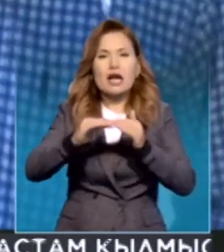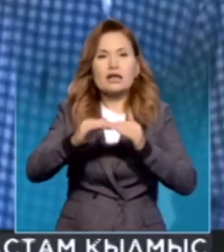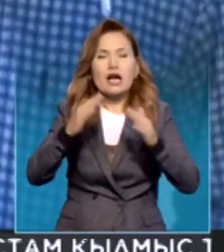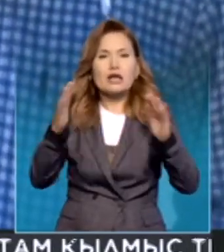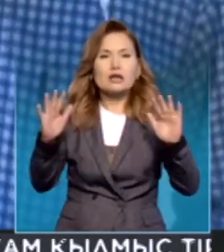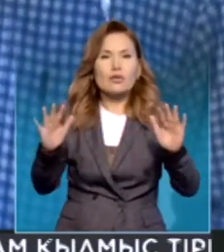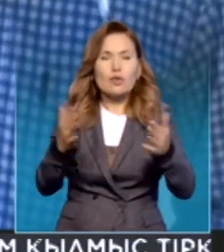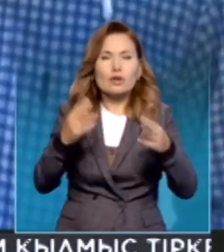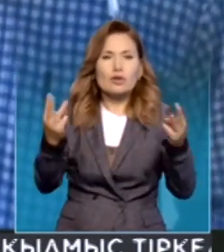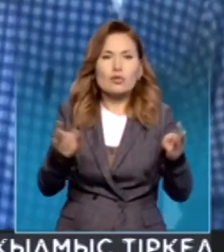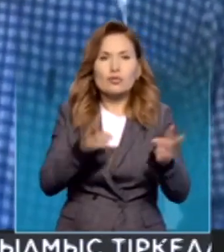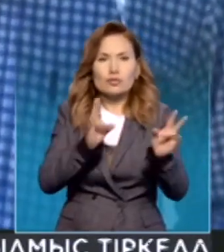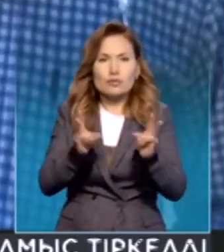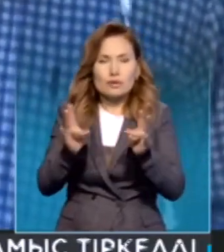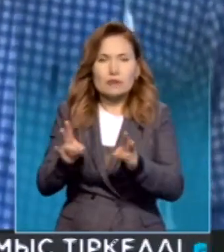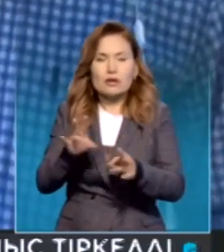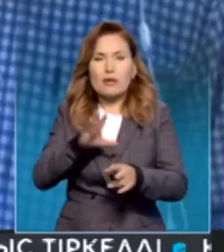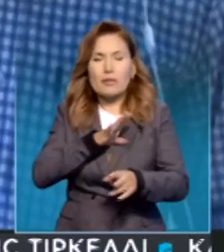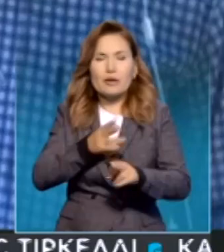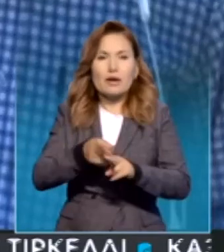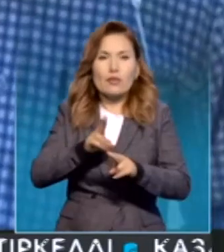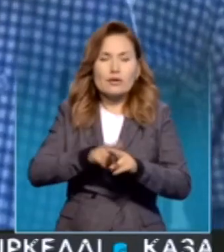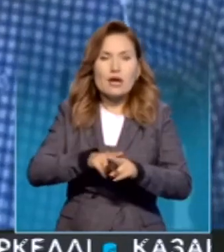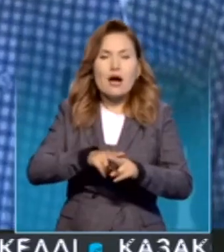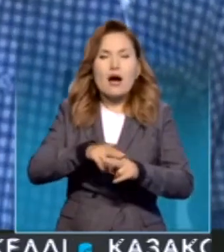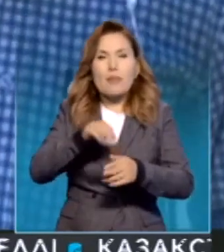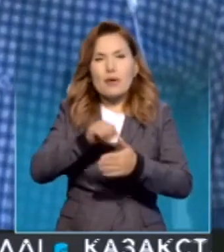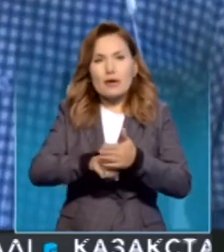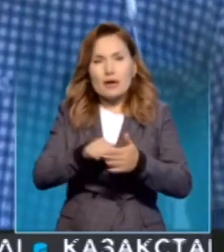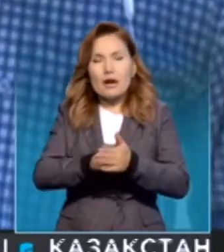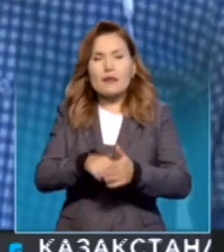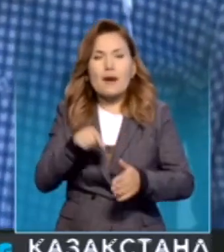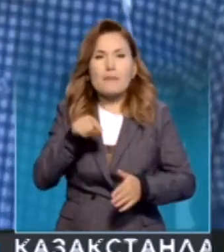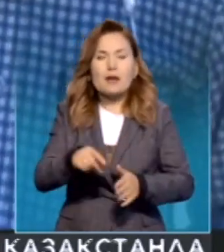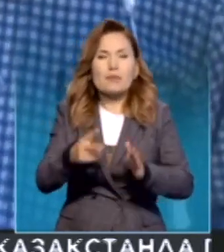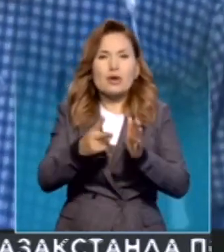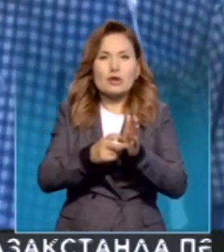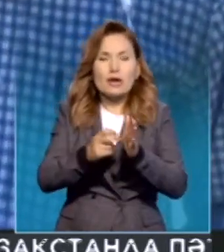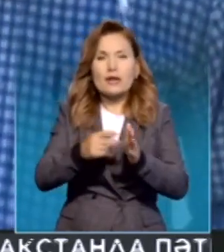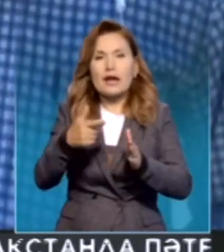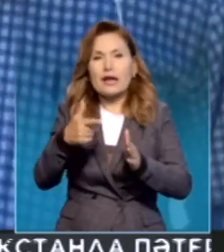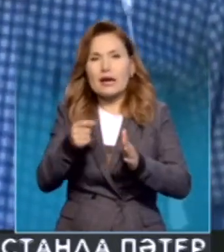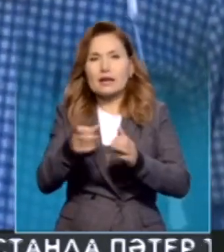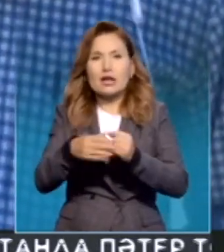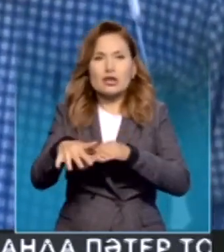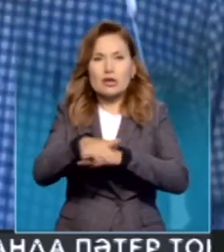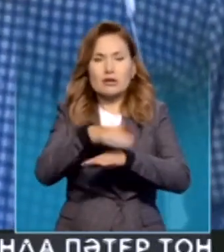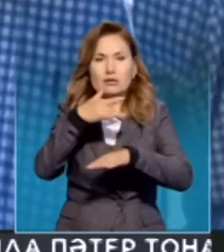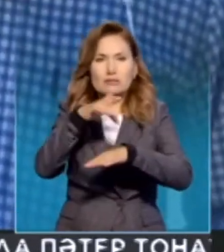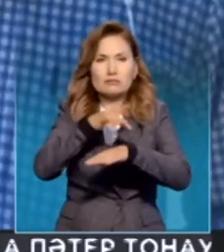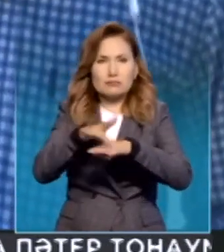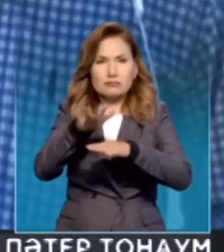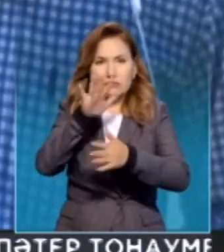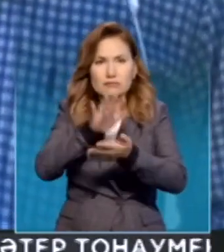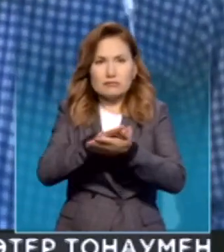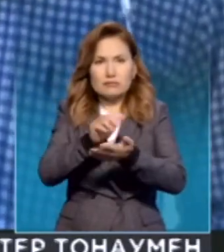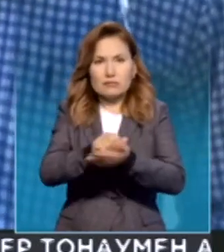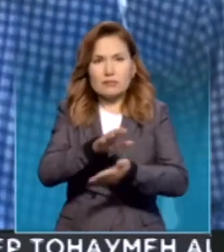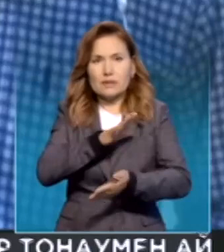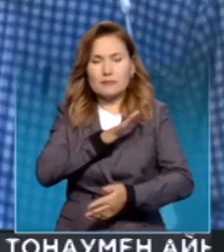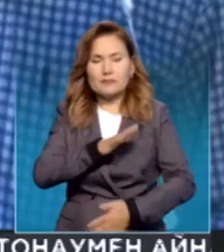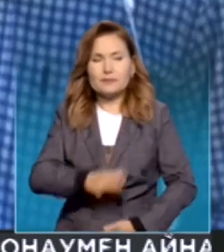рет орман өртенген. Осының кесірінен 1700-ге жуық гектар жерді өрт жалған. Қонысбек.